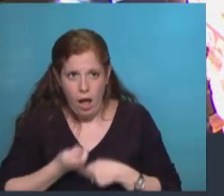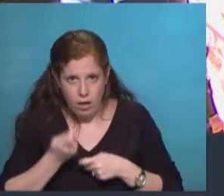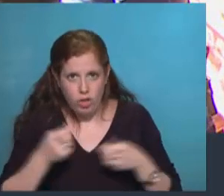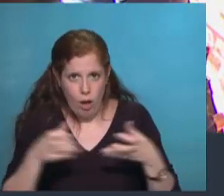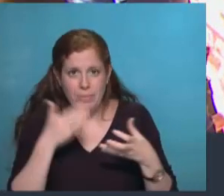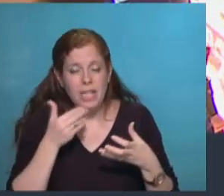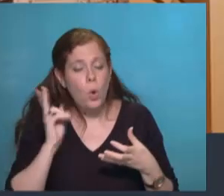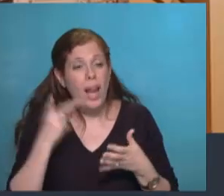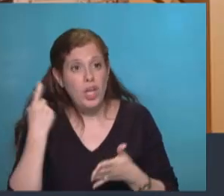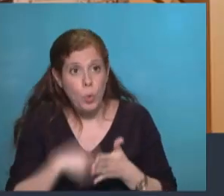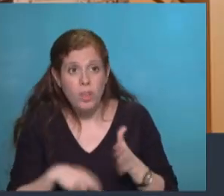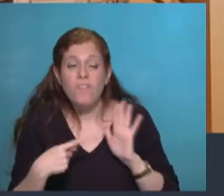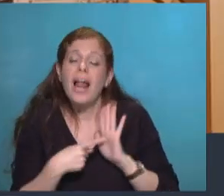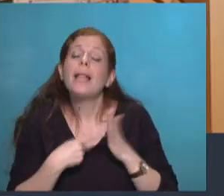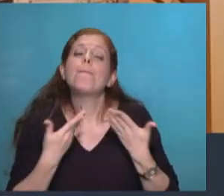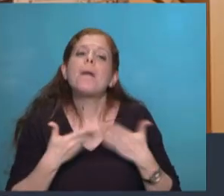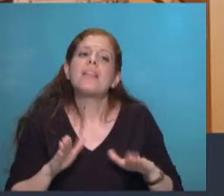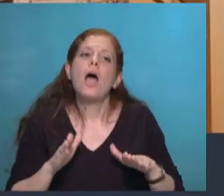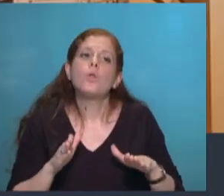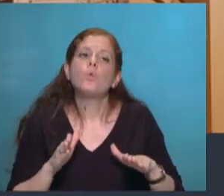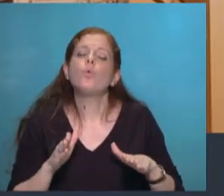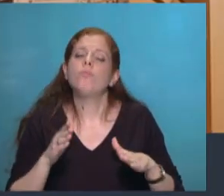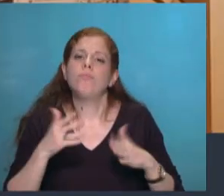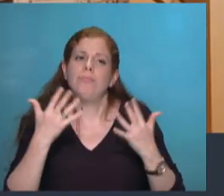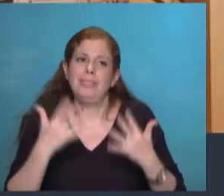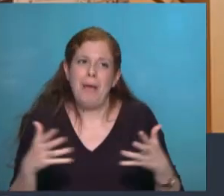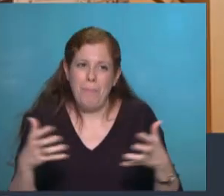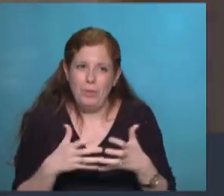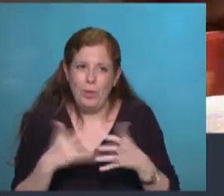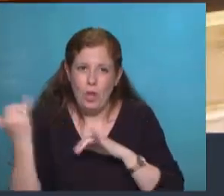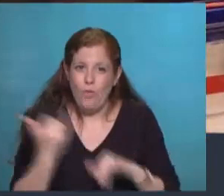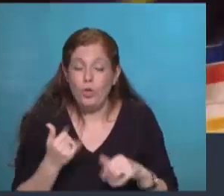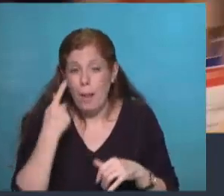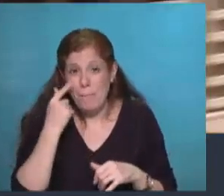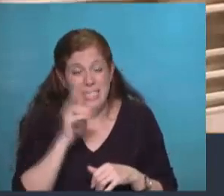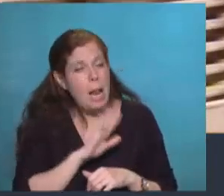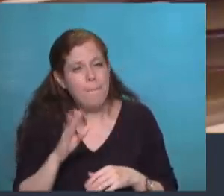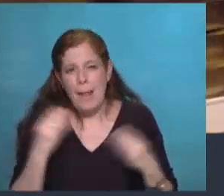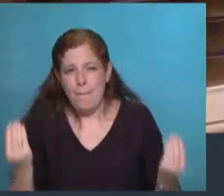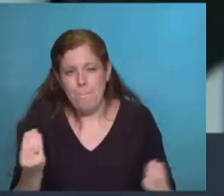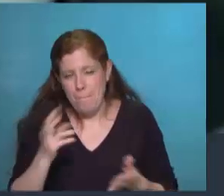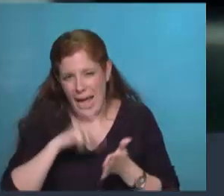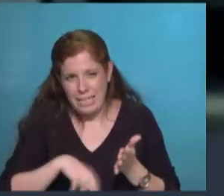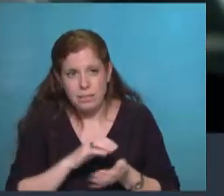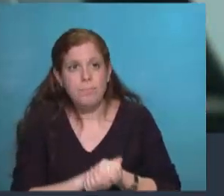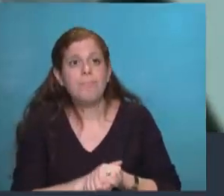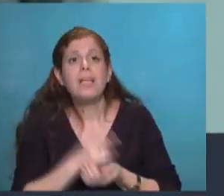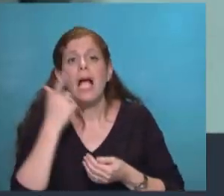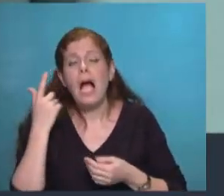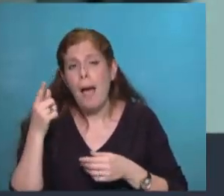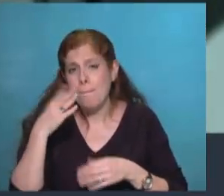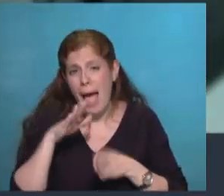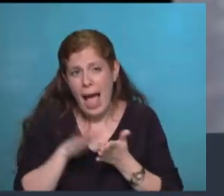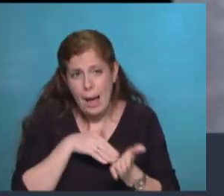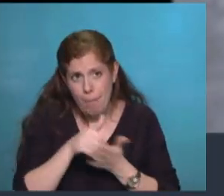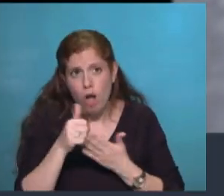במקולות. ולכן פתחנו מספר מכסות ליבוא של בצל ללא מכס. גם החמאה שהמצוקה בהספקתה מורגשת